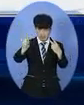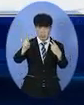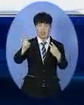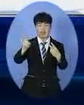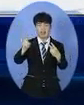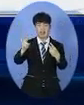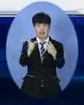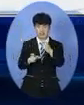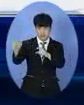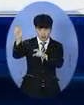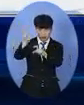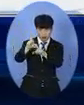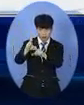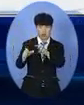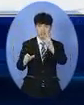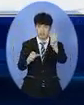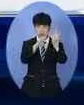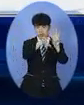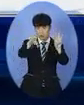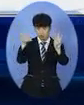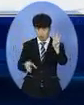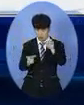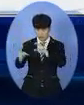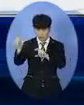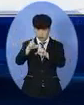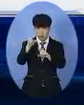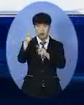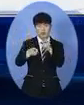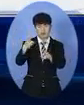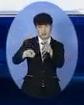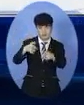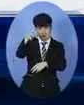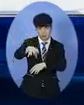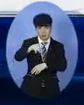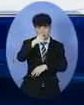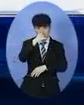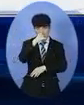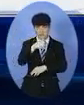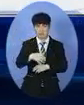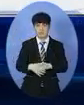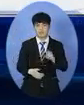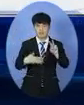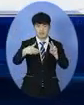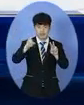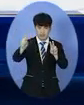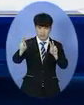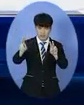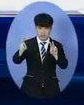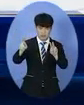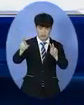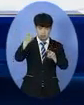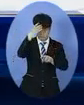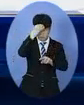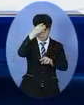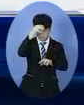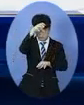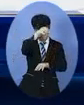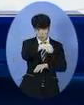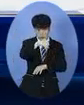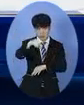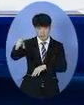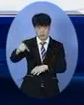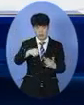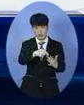시험인증센터를 유치한 데 이어 추가로 3개 분야의 시험인증센터와 2차전지 관리 시스템 기반 구축 사업에 선정돼